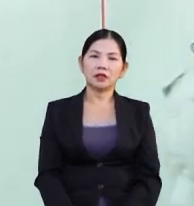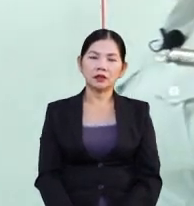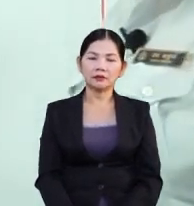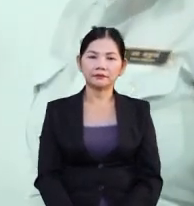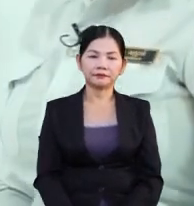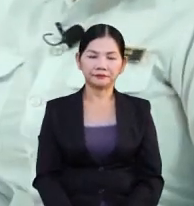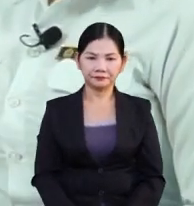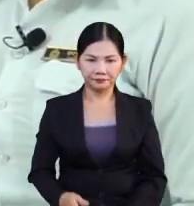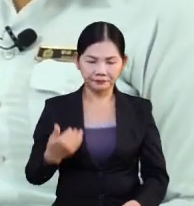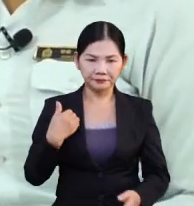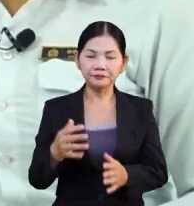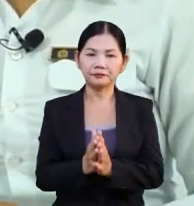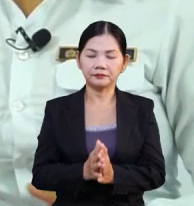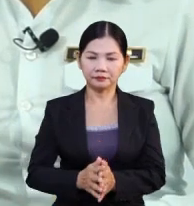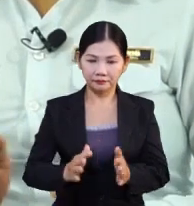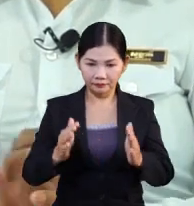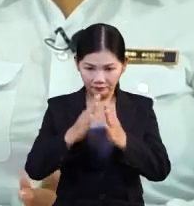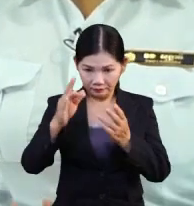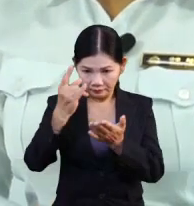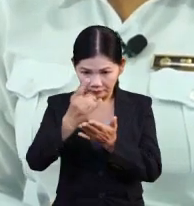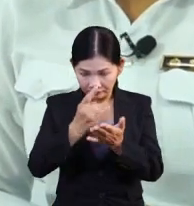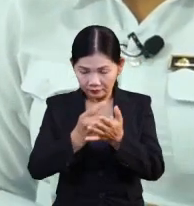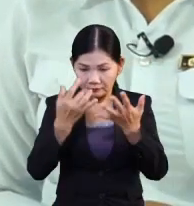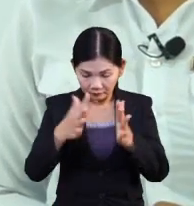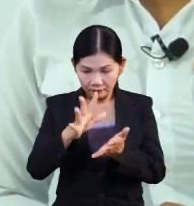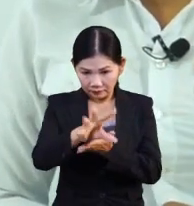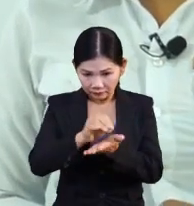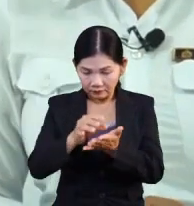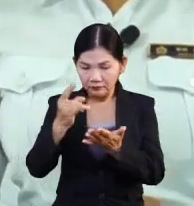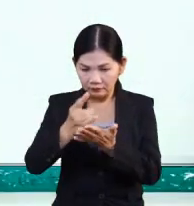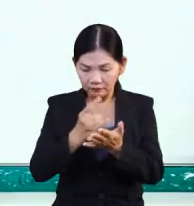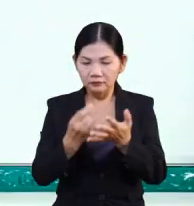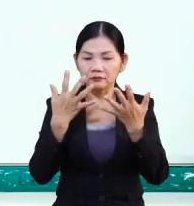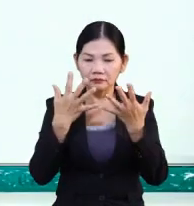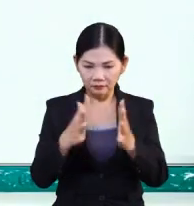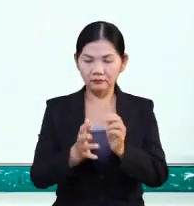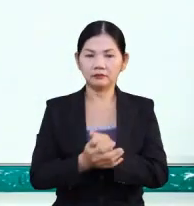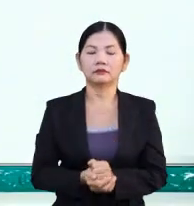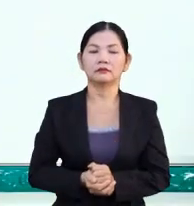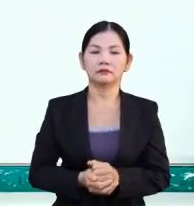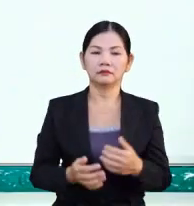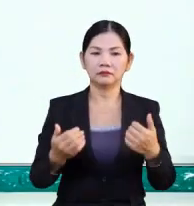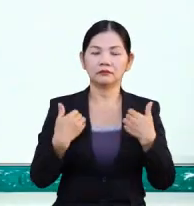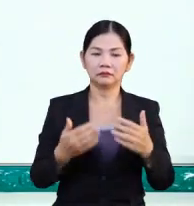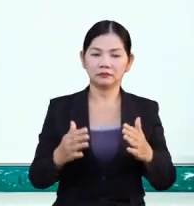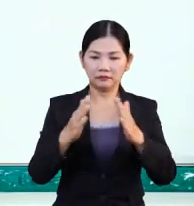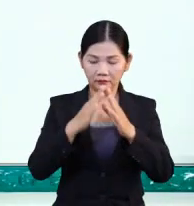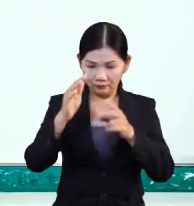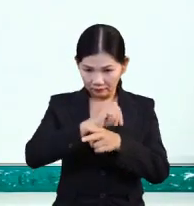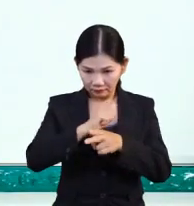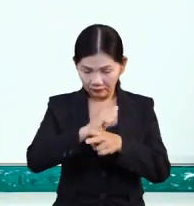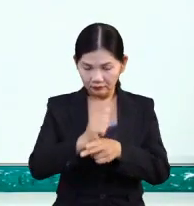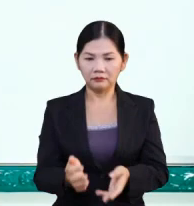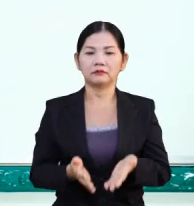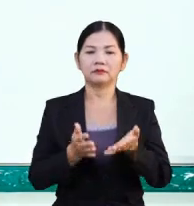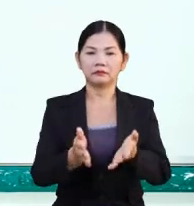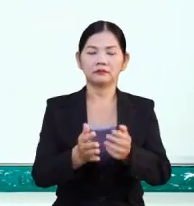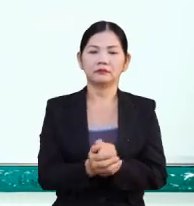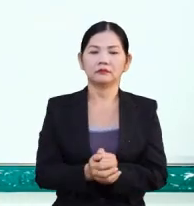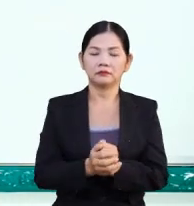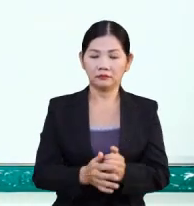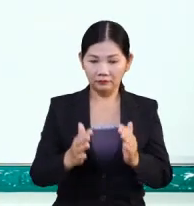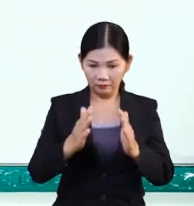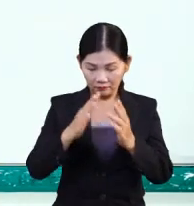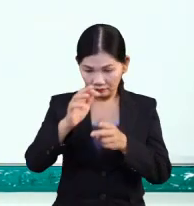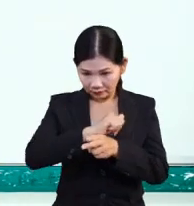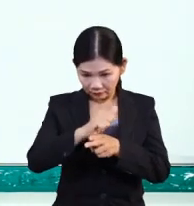Chà, tại lẽ con mang cắt mê riêng rủi rò hai nữa con á. Chà, bà con cắt mê riêng rủi rò hai để lấy con lưng sử phát kì cạp tia vinh mẹ đón. Con mà cắt kì